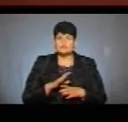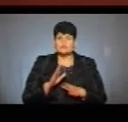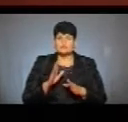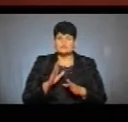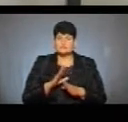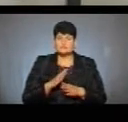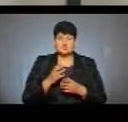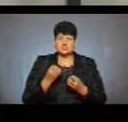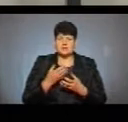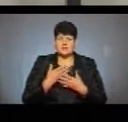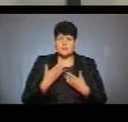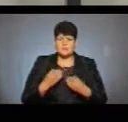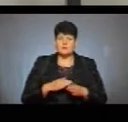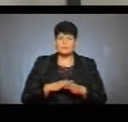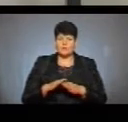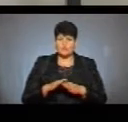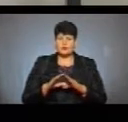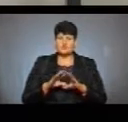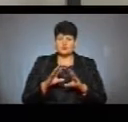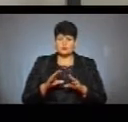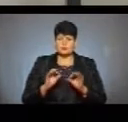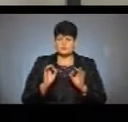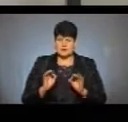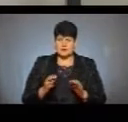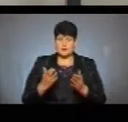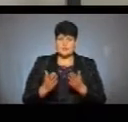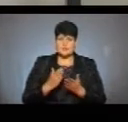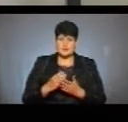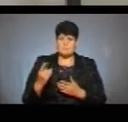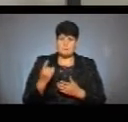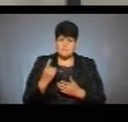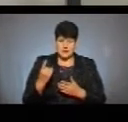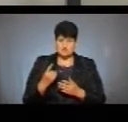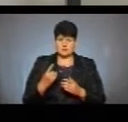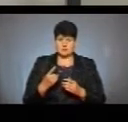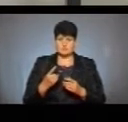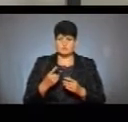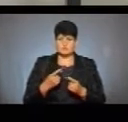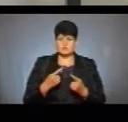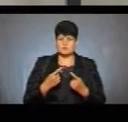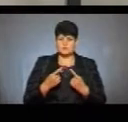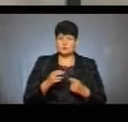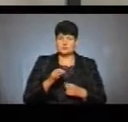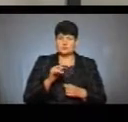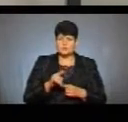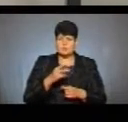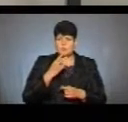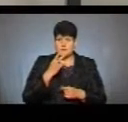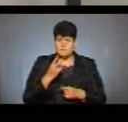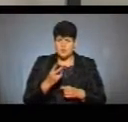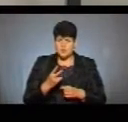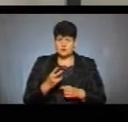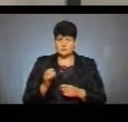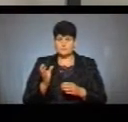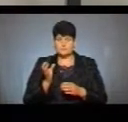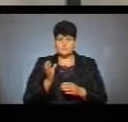Абсолютно вірно. Але є вже перші посили до того, що ми бачимо закиди